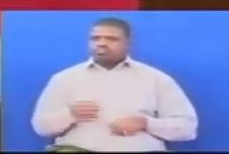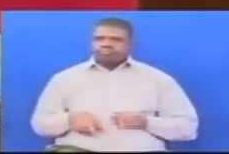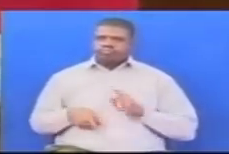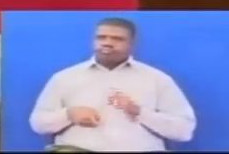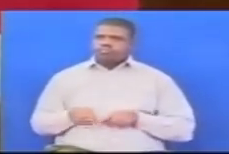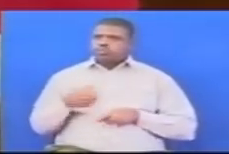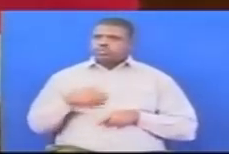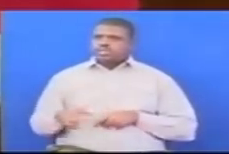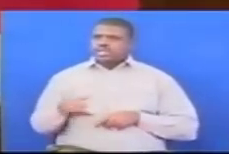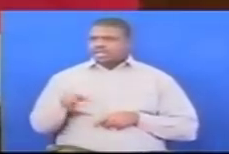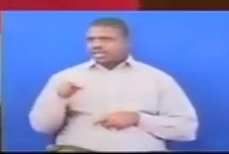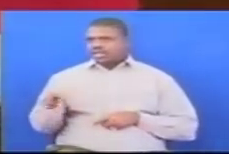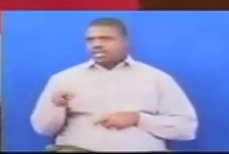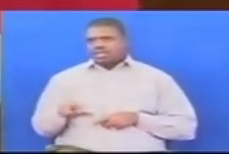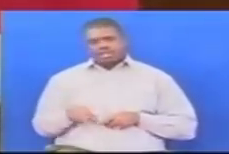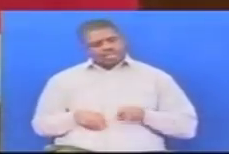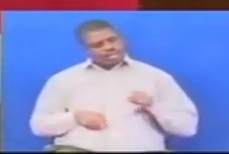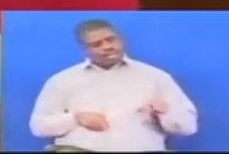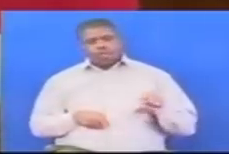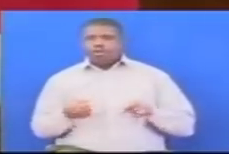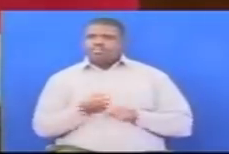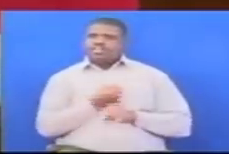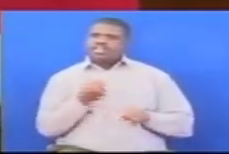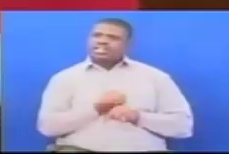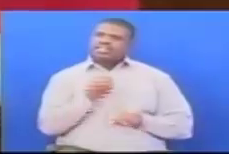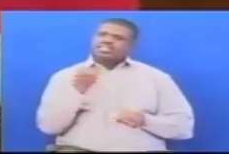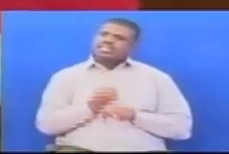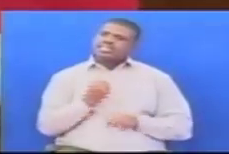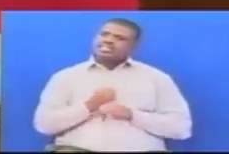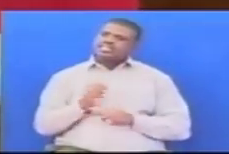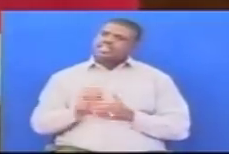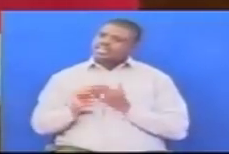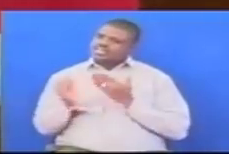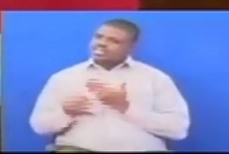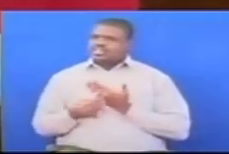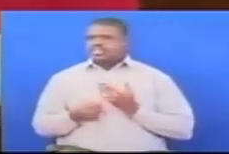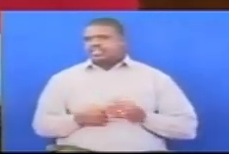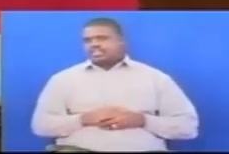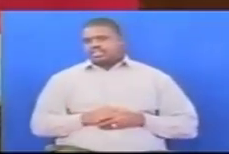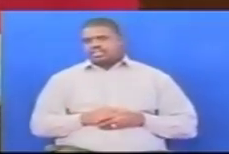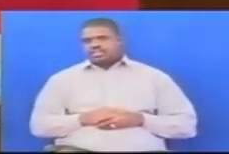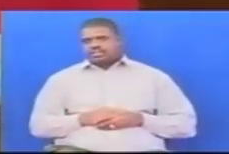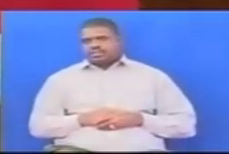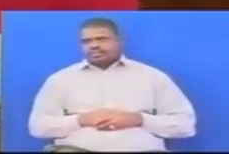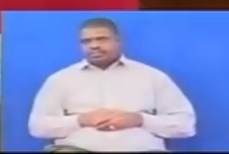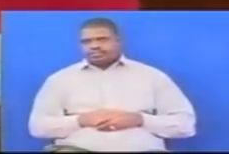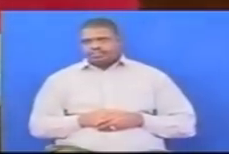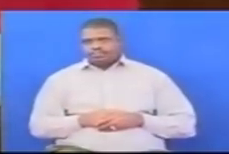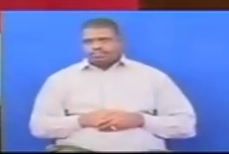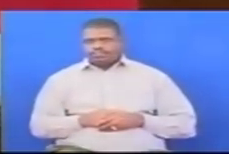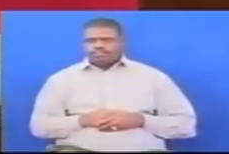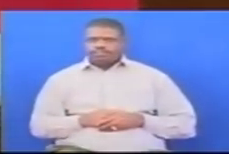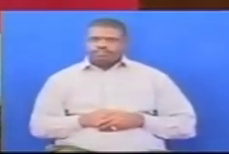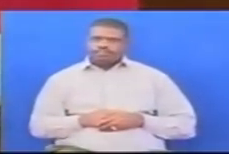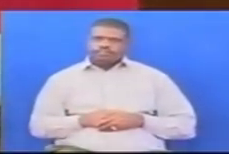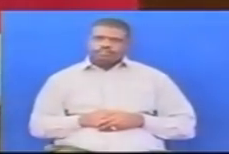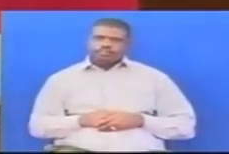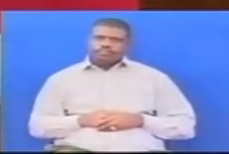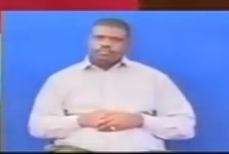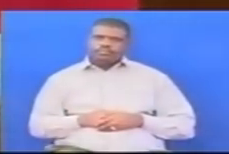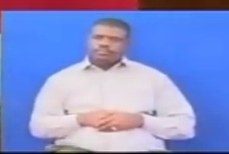mpaka wizarani. Hawa watumishi wana kazi gani? Mheshimiwa, hili kwa kweli